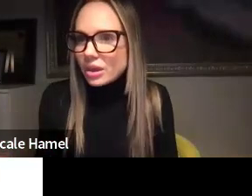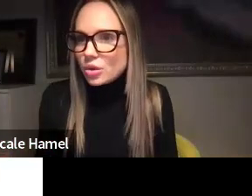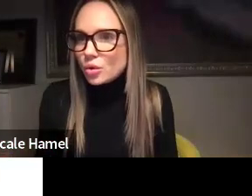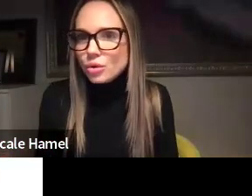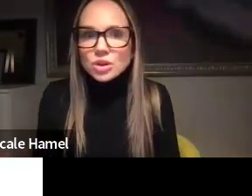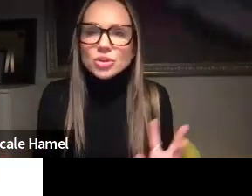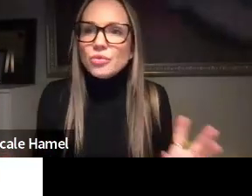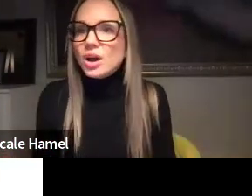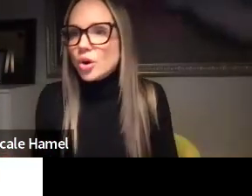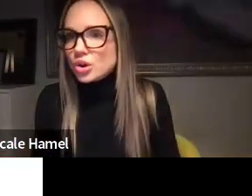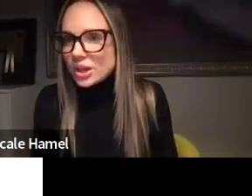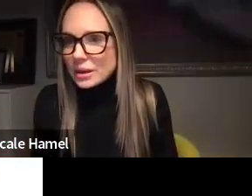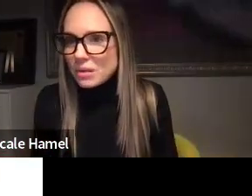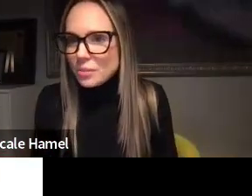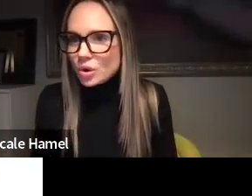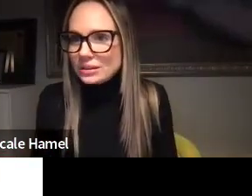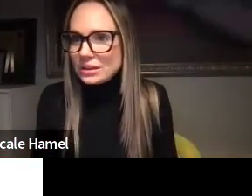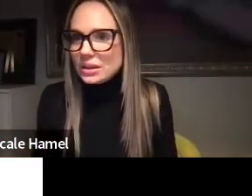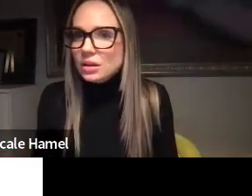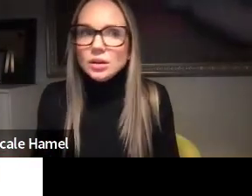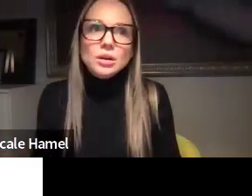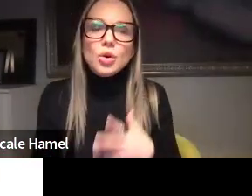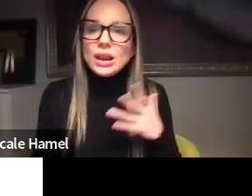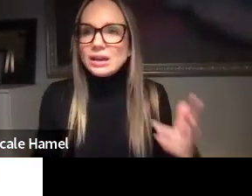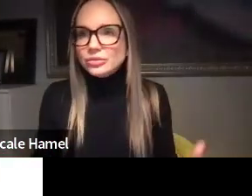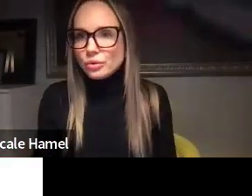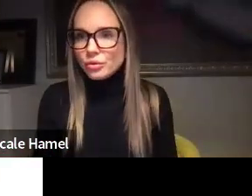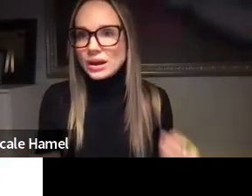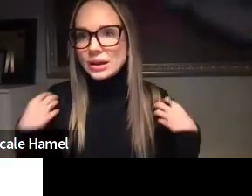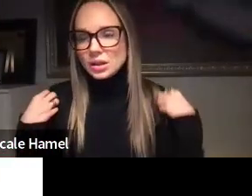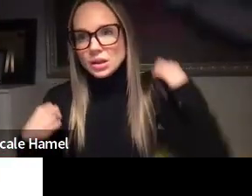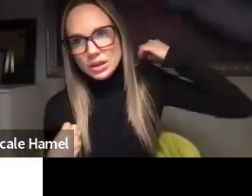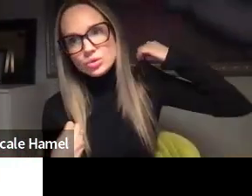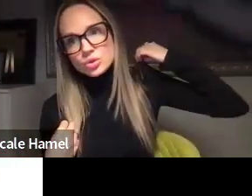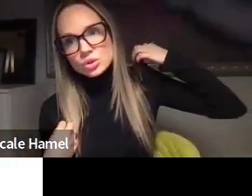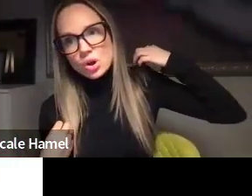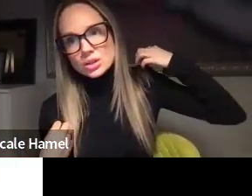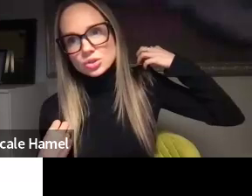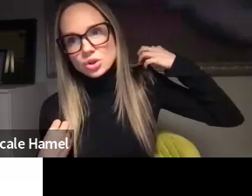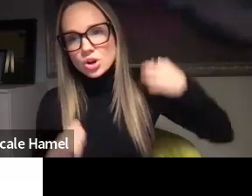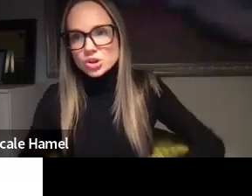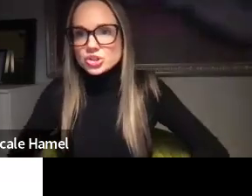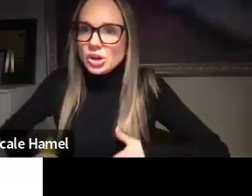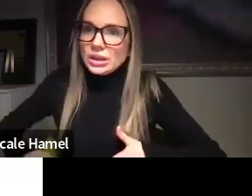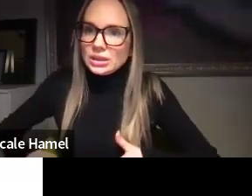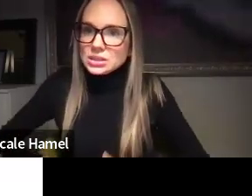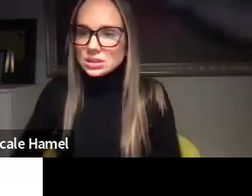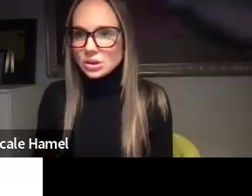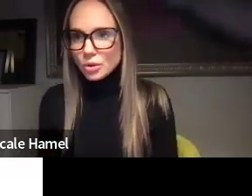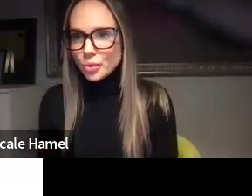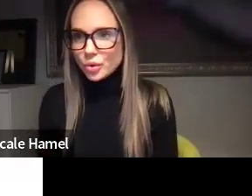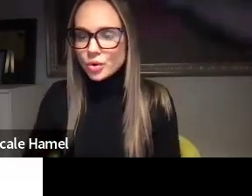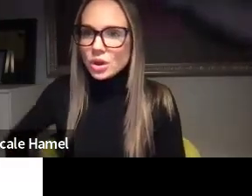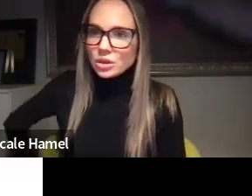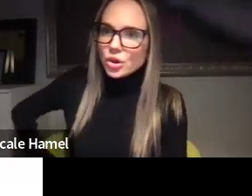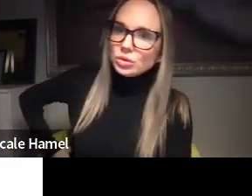c'est merveilleux, je vais pouvoir avoir un chandail blanc pour l'été. On le lave 2 fois, les coutures sont rendues croches, il a